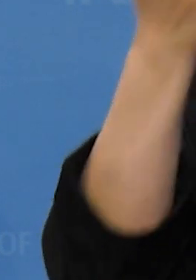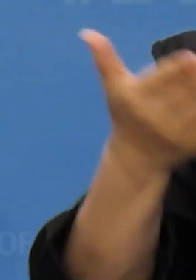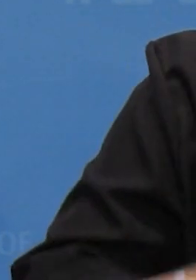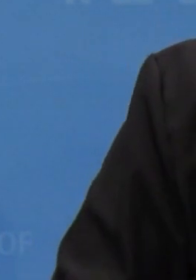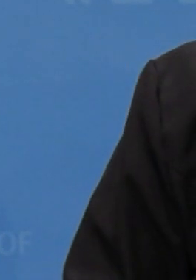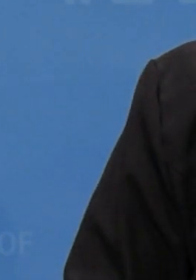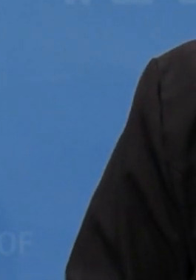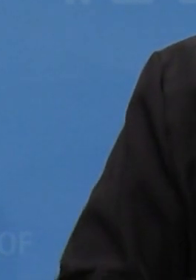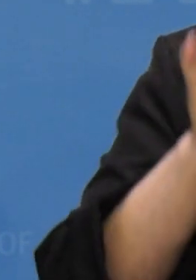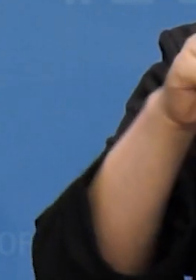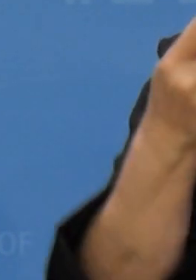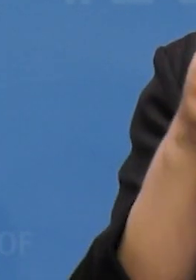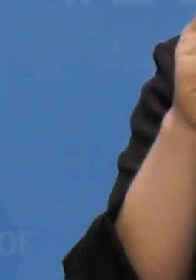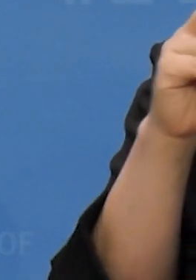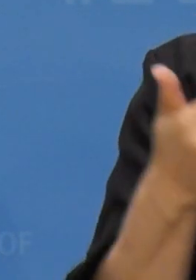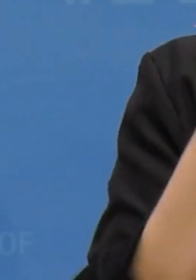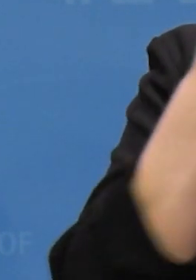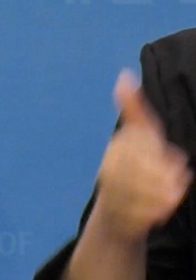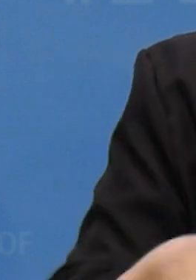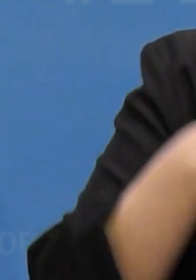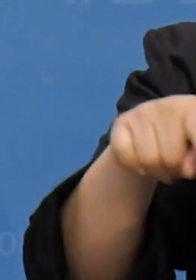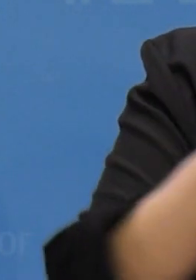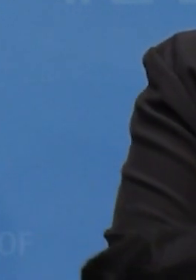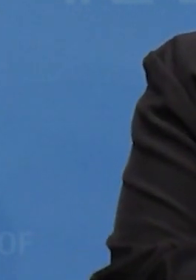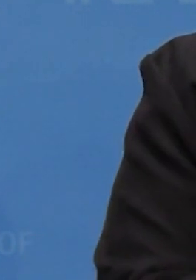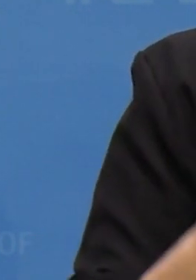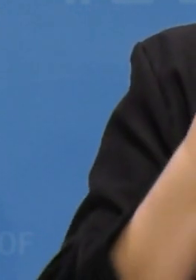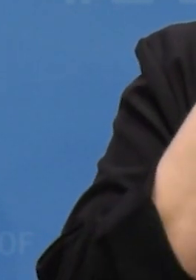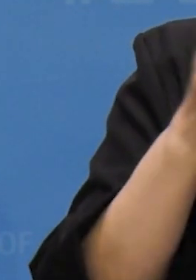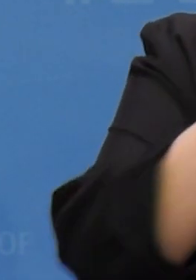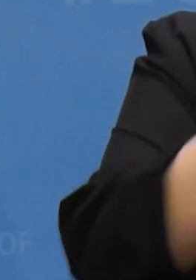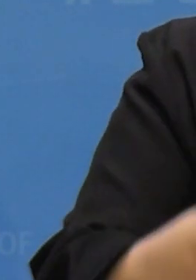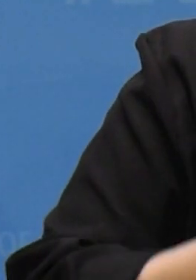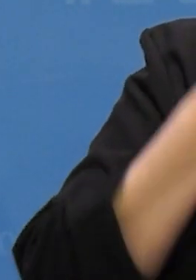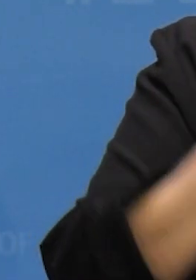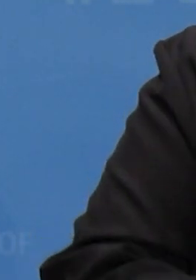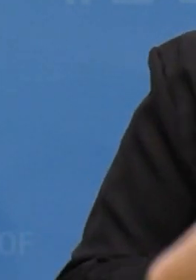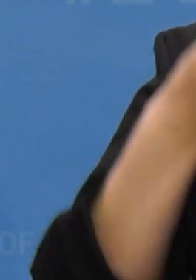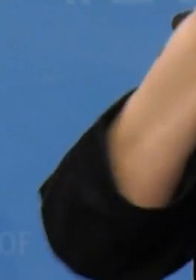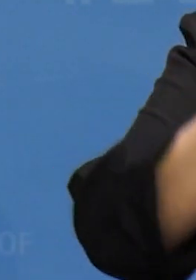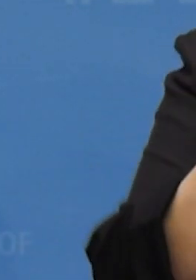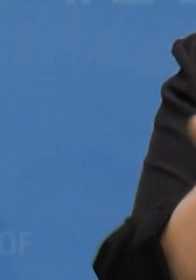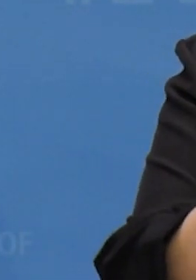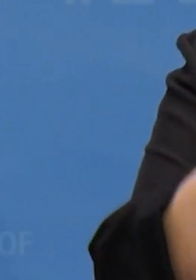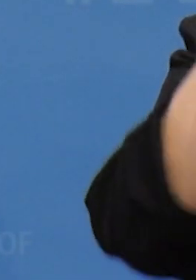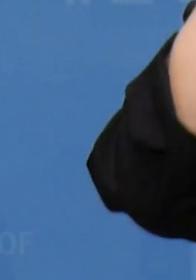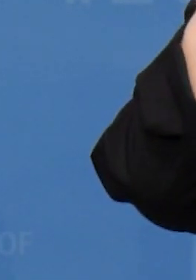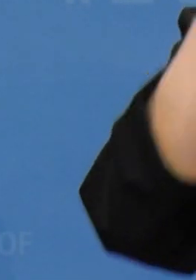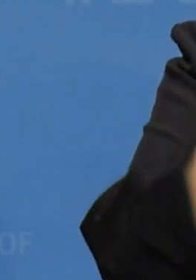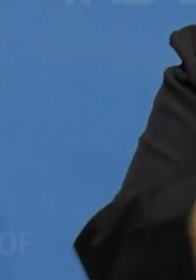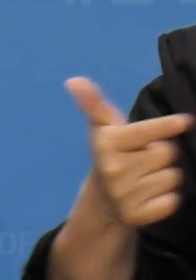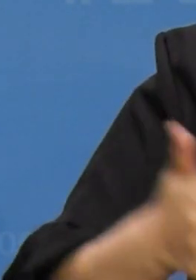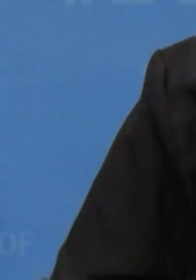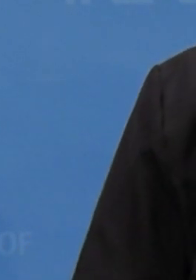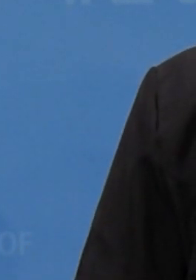경기도지사의 서울 양평 고속도로 우기기 떼쓰기가 도를 넘었습니다